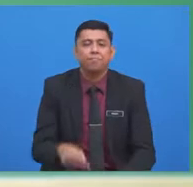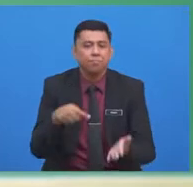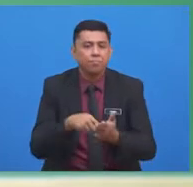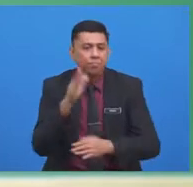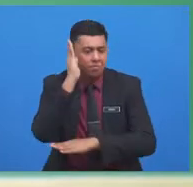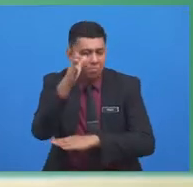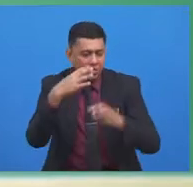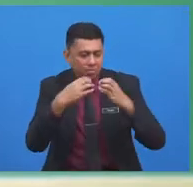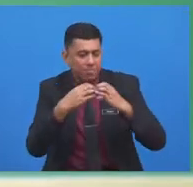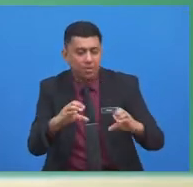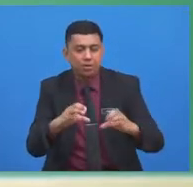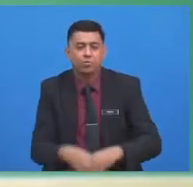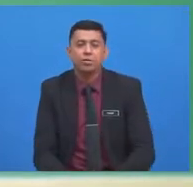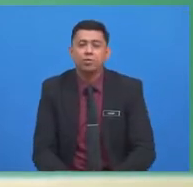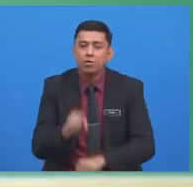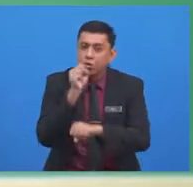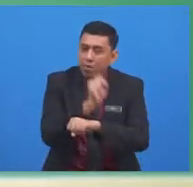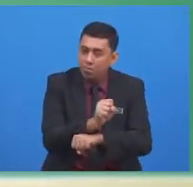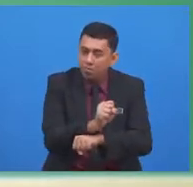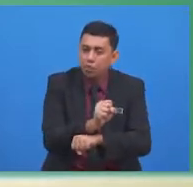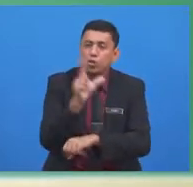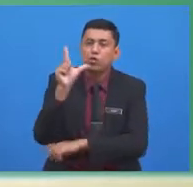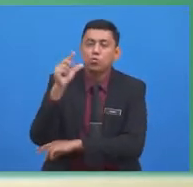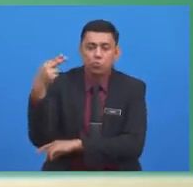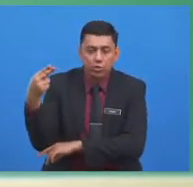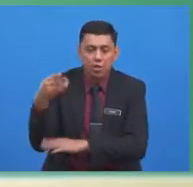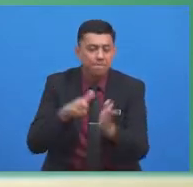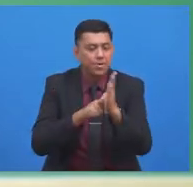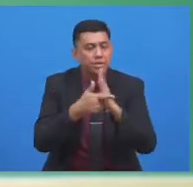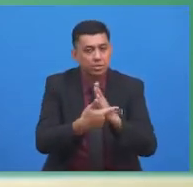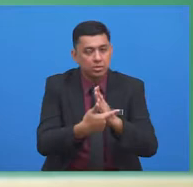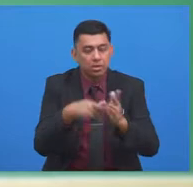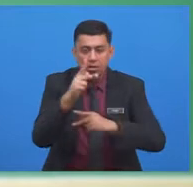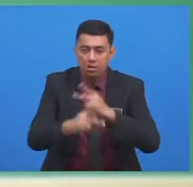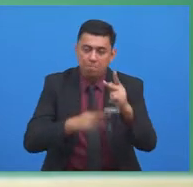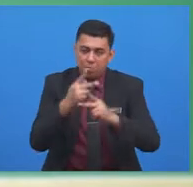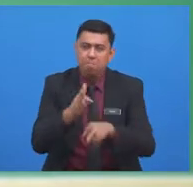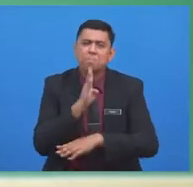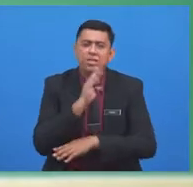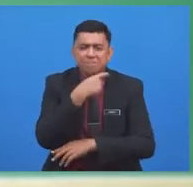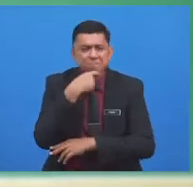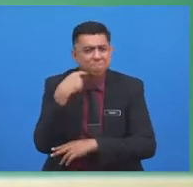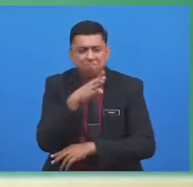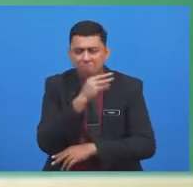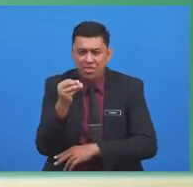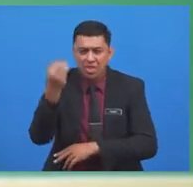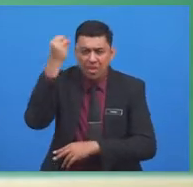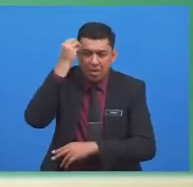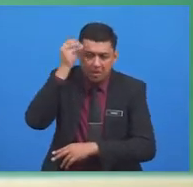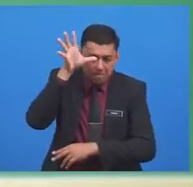akan mempercepatkan batuan terluluh hawa melalui proses basah kering dan kembang